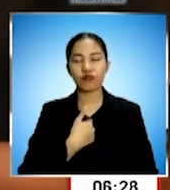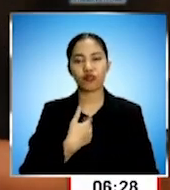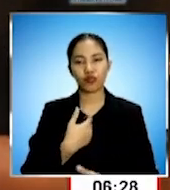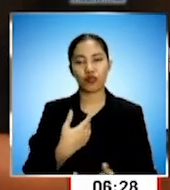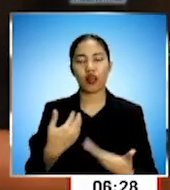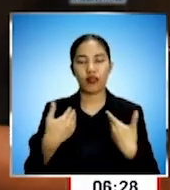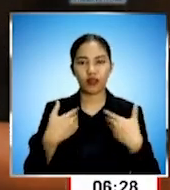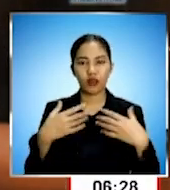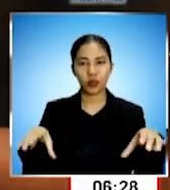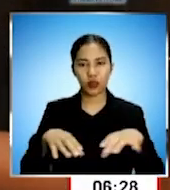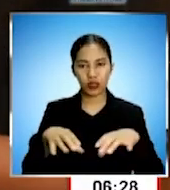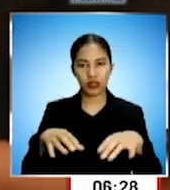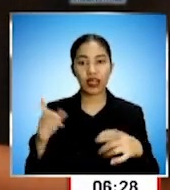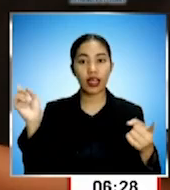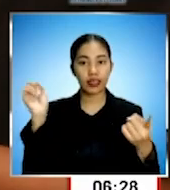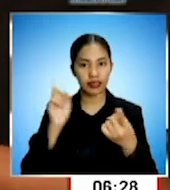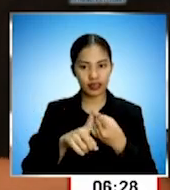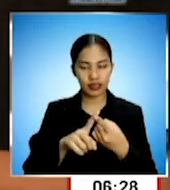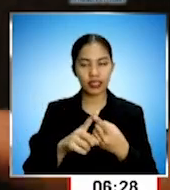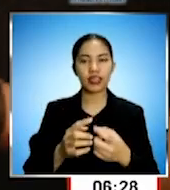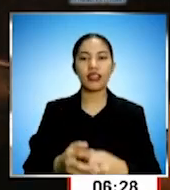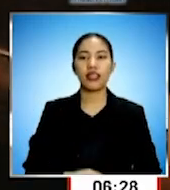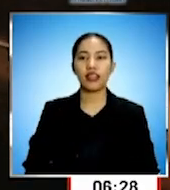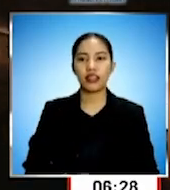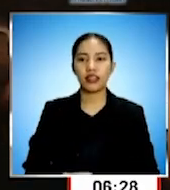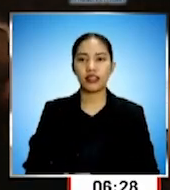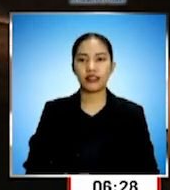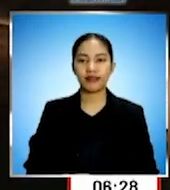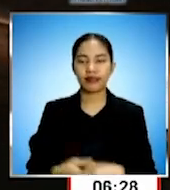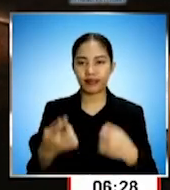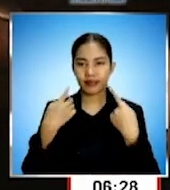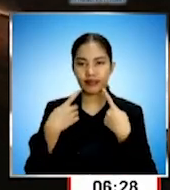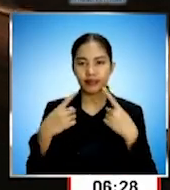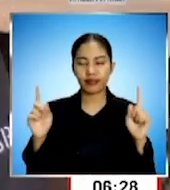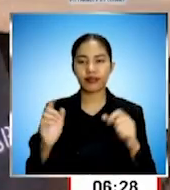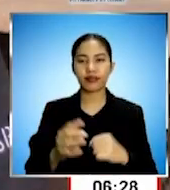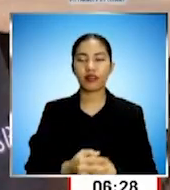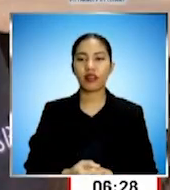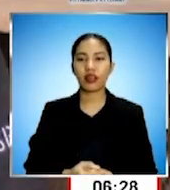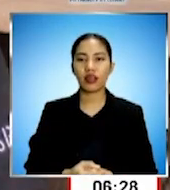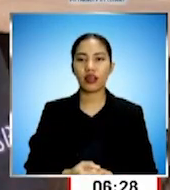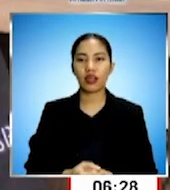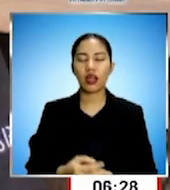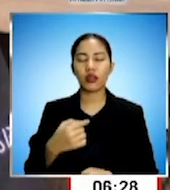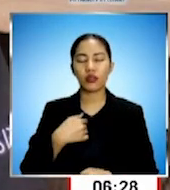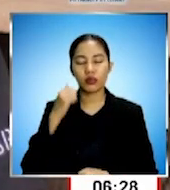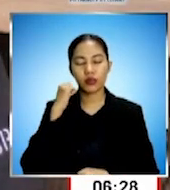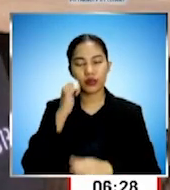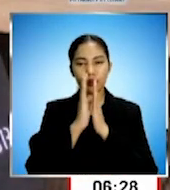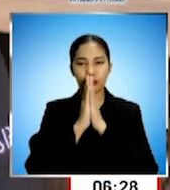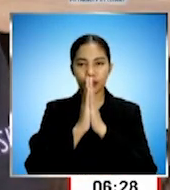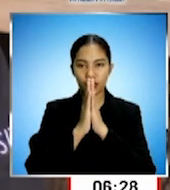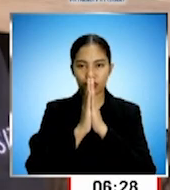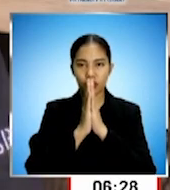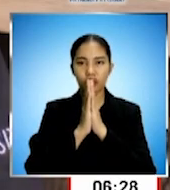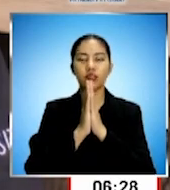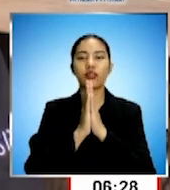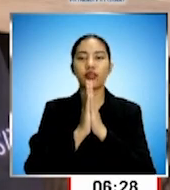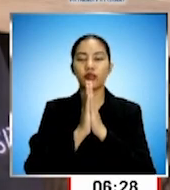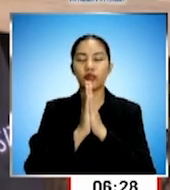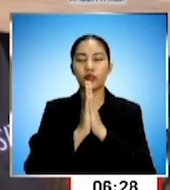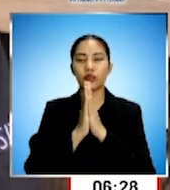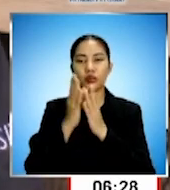ang tamang timpla ng diskarte sa buhay. Lagi ako nagpipray, sana magkaroon ako ng magandang